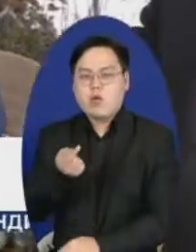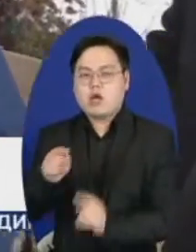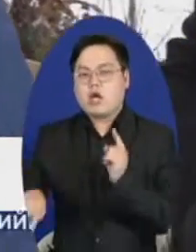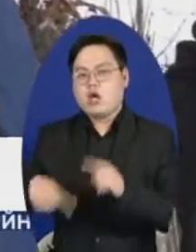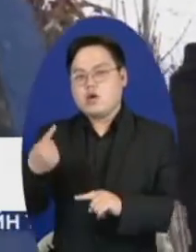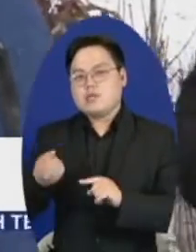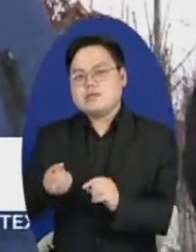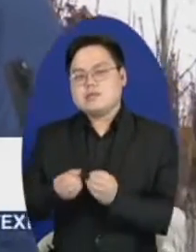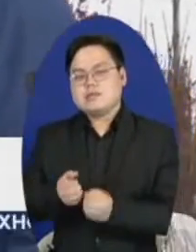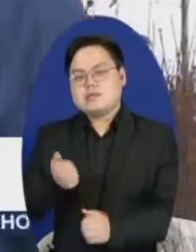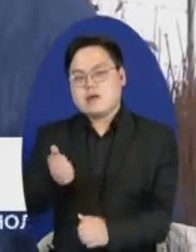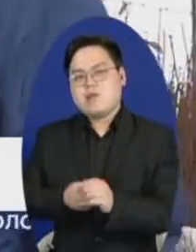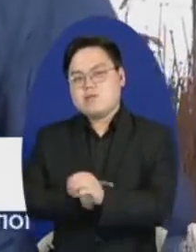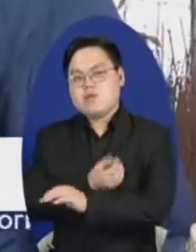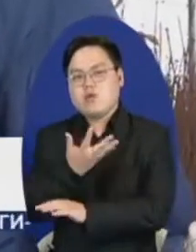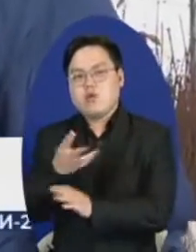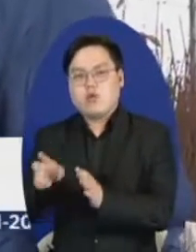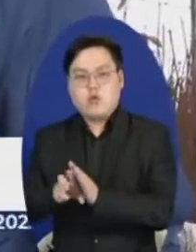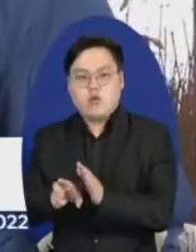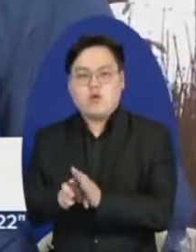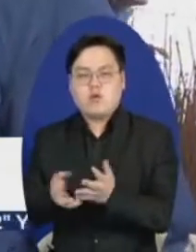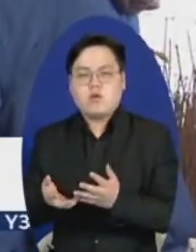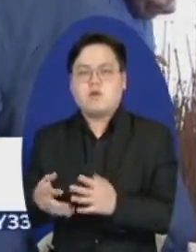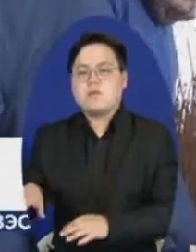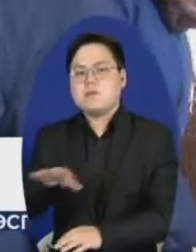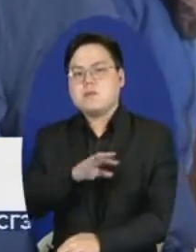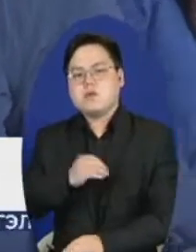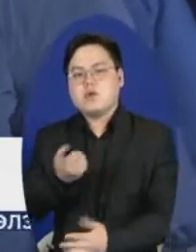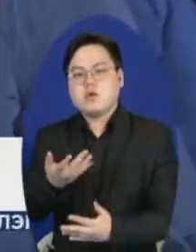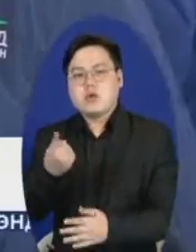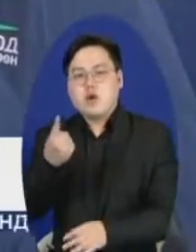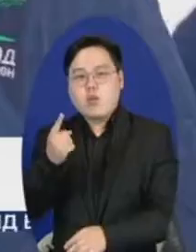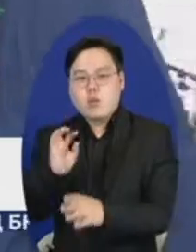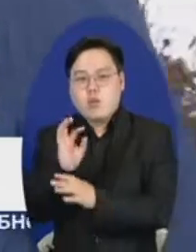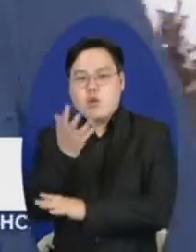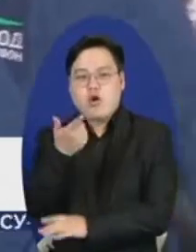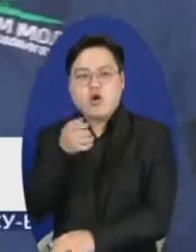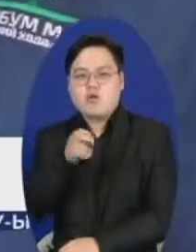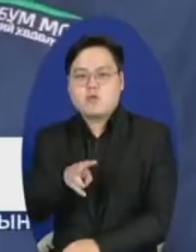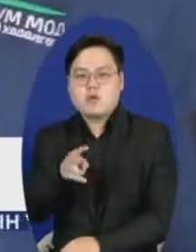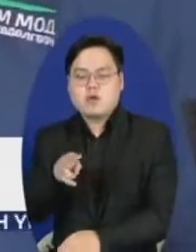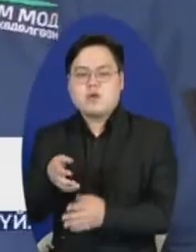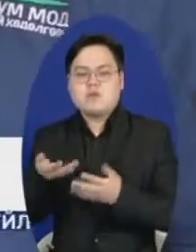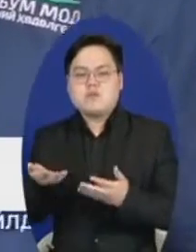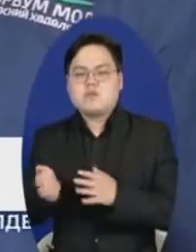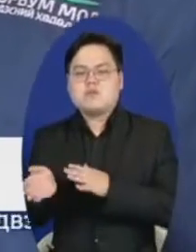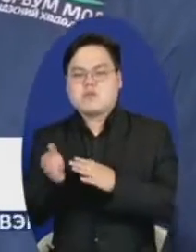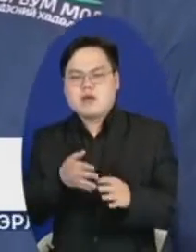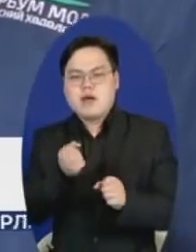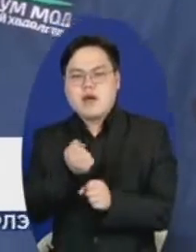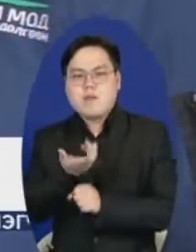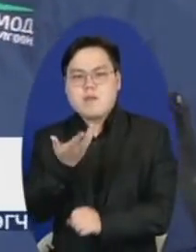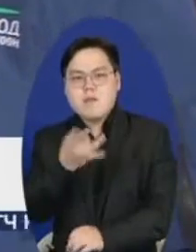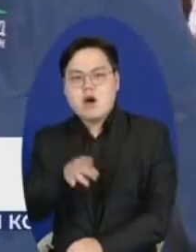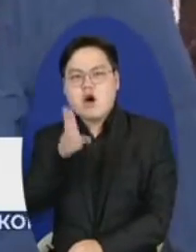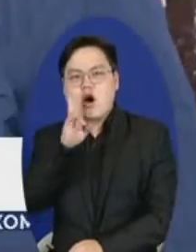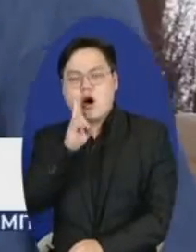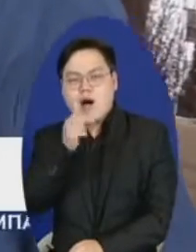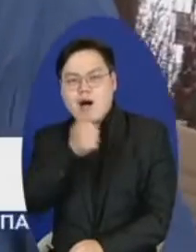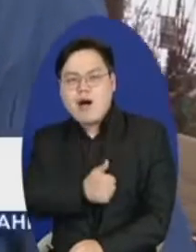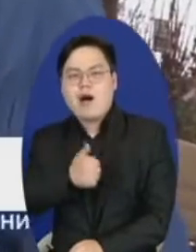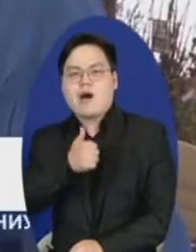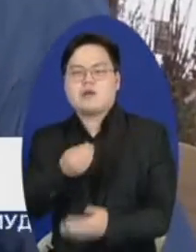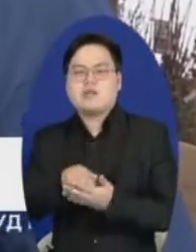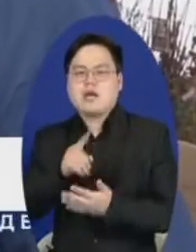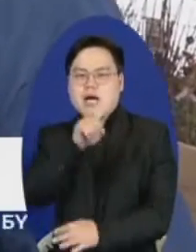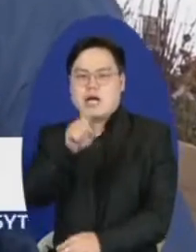маань улам сайн ургана. Тэмэ? Ингээ бидний энэ чинь бол зөвхөн мод тарих биш. Энийн цаана хүнсний хангамж, ажлын байр гэдэг хоол хүнсний